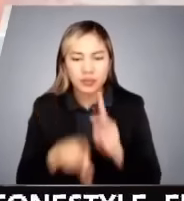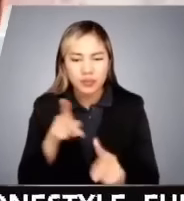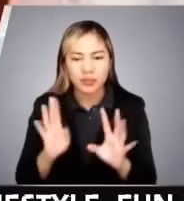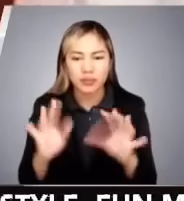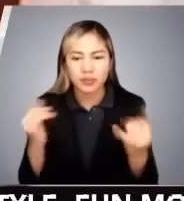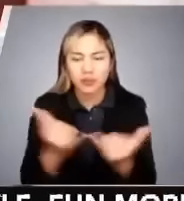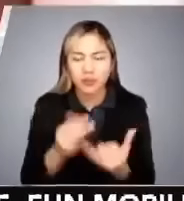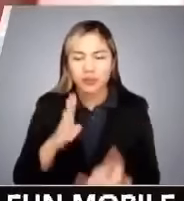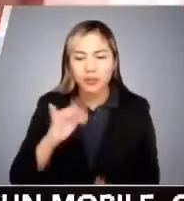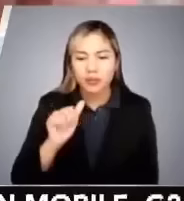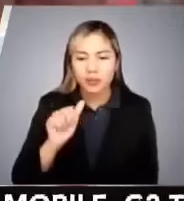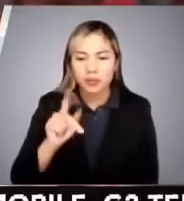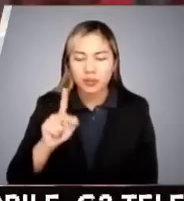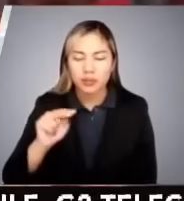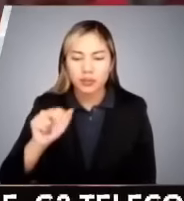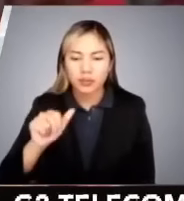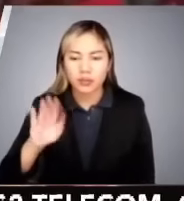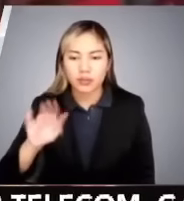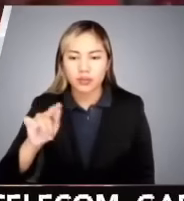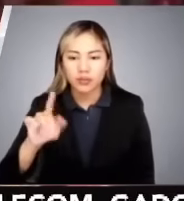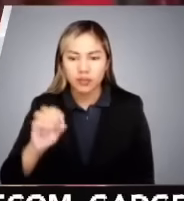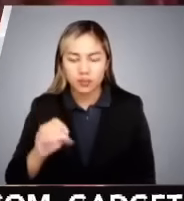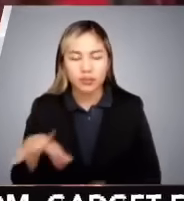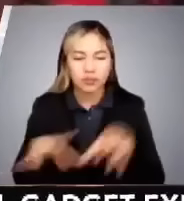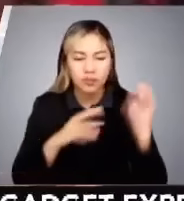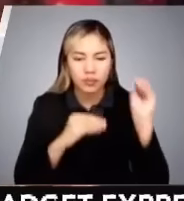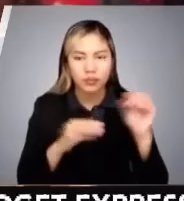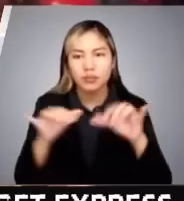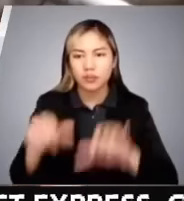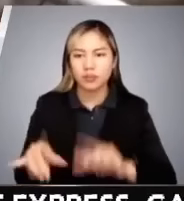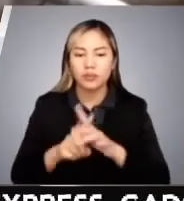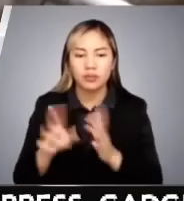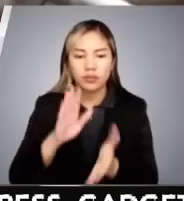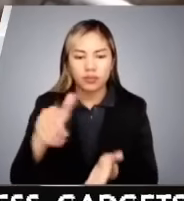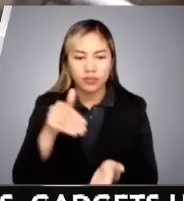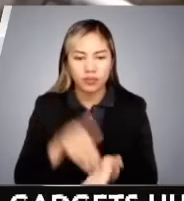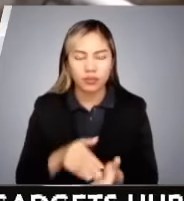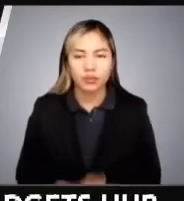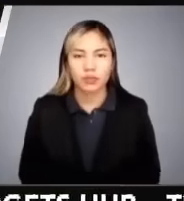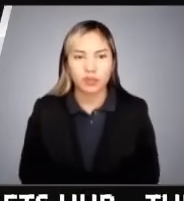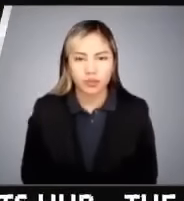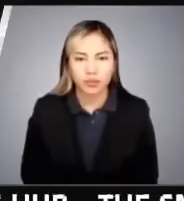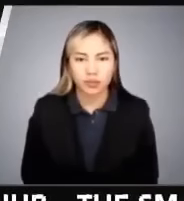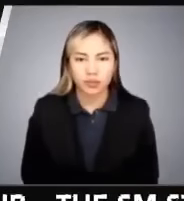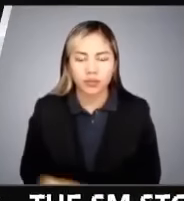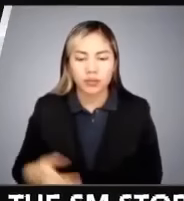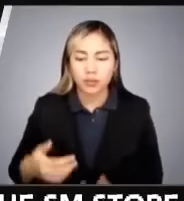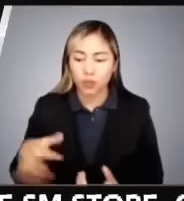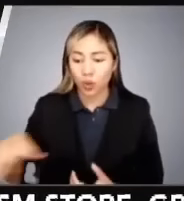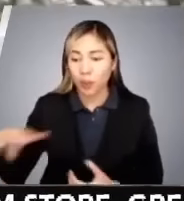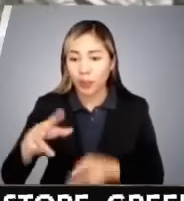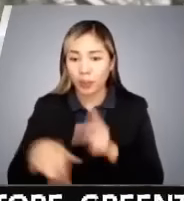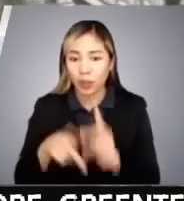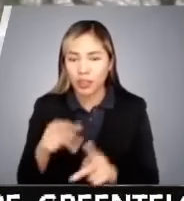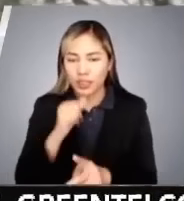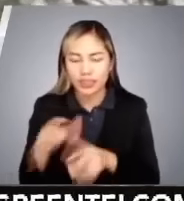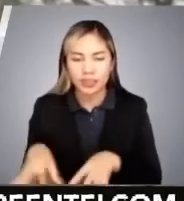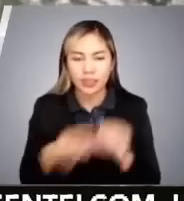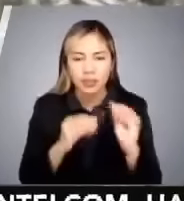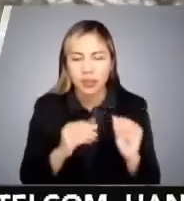lumikas at nananatili ngayon sa evacuation center. Karamihan daw kasi sa mga hindi lumikas, ayaw iwanan ang kanilang mga alagang